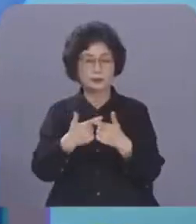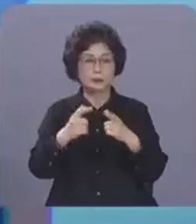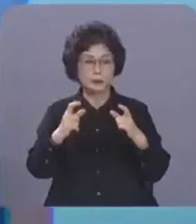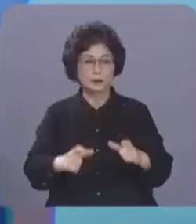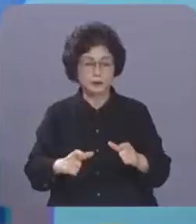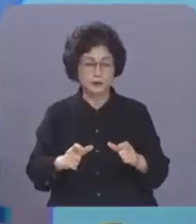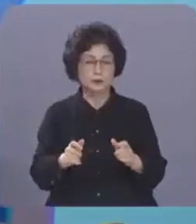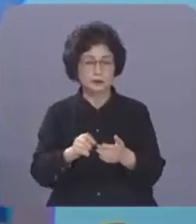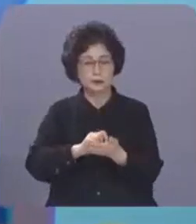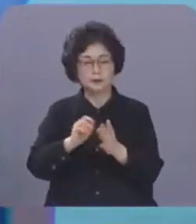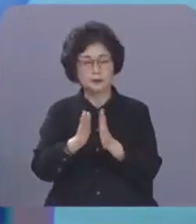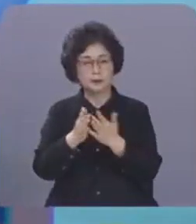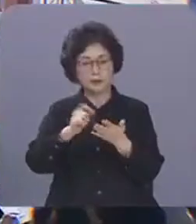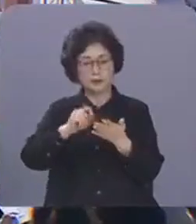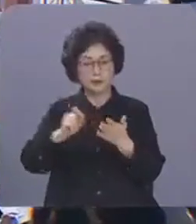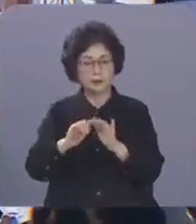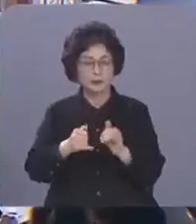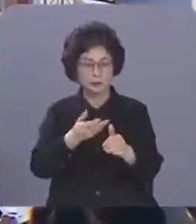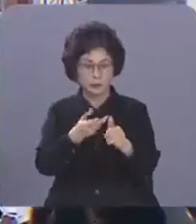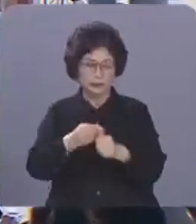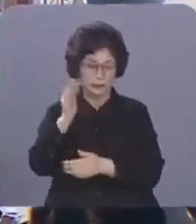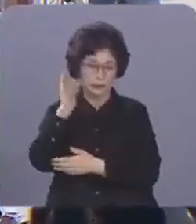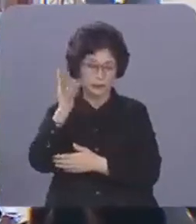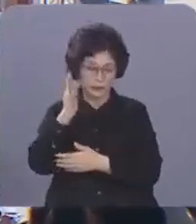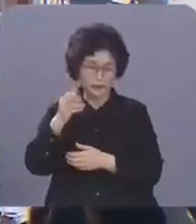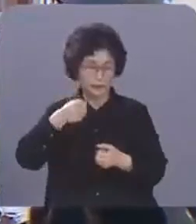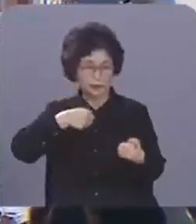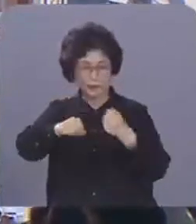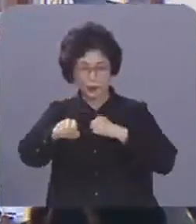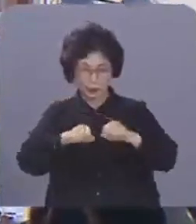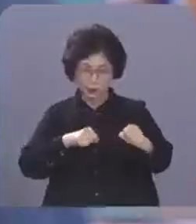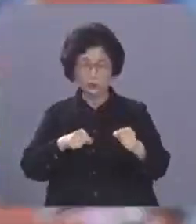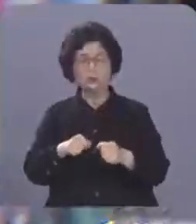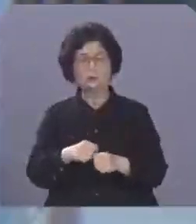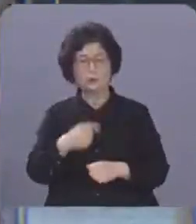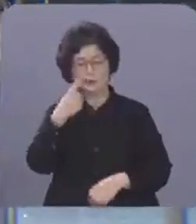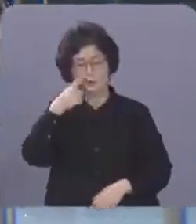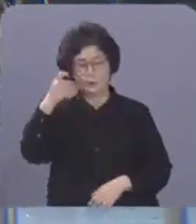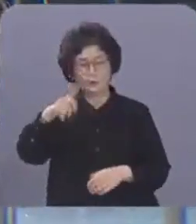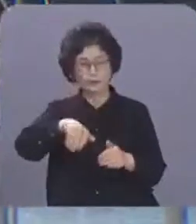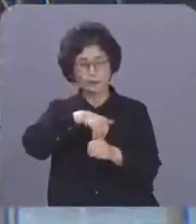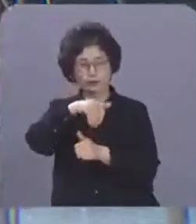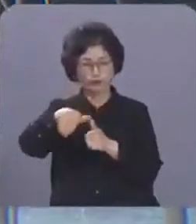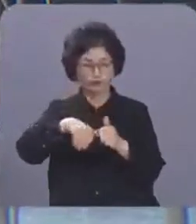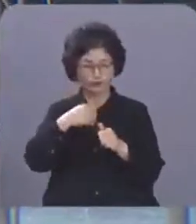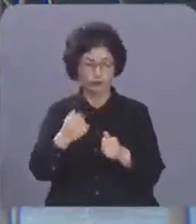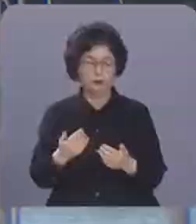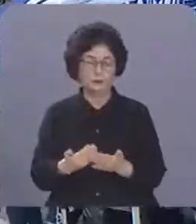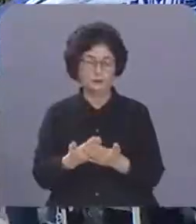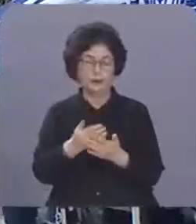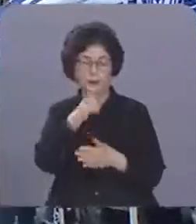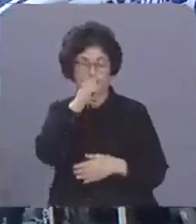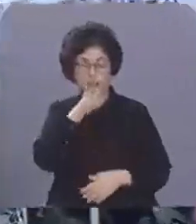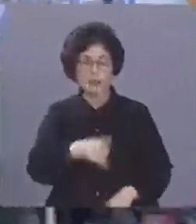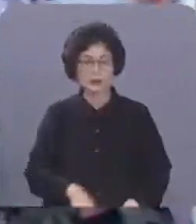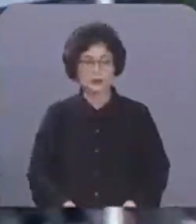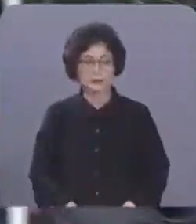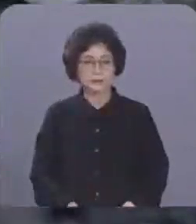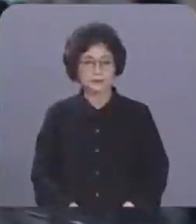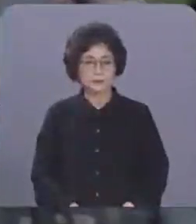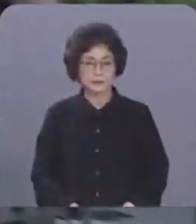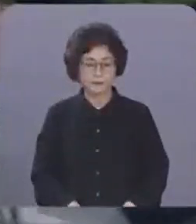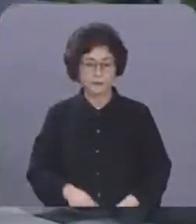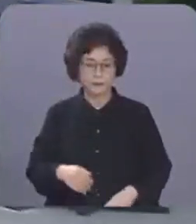동화 작가의 책 강연과 태권도 시범단의 멋진 공연이 분위기를 북돋웁니다. 산책로를